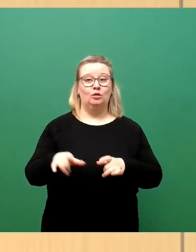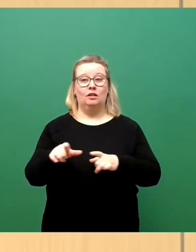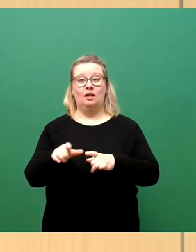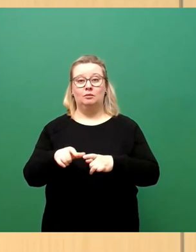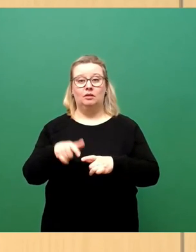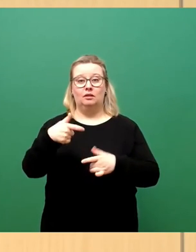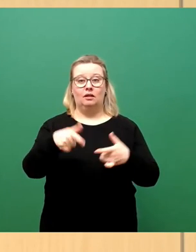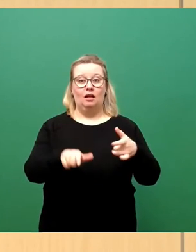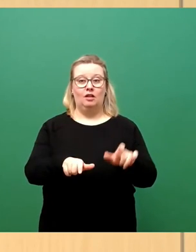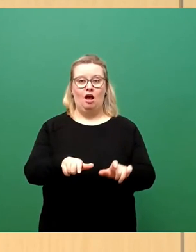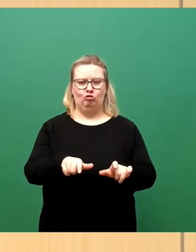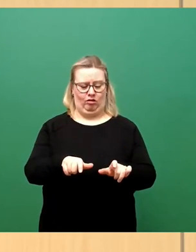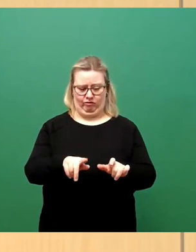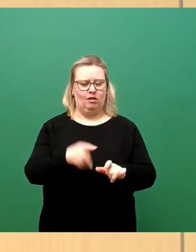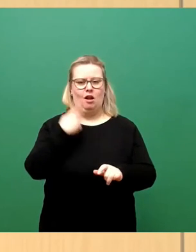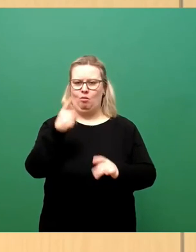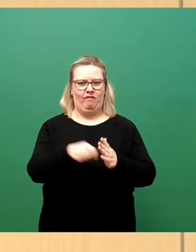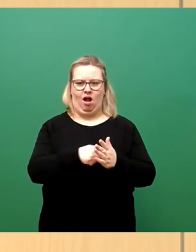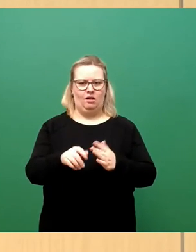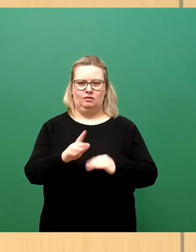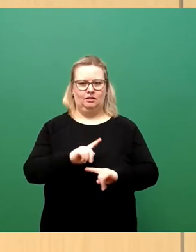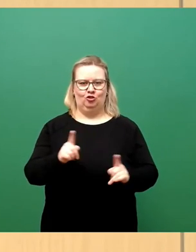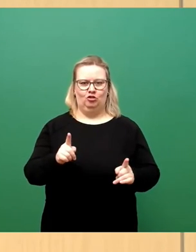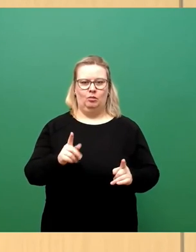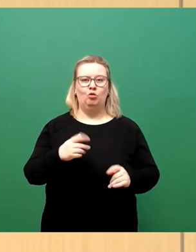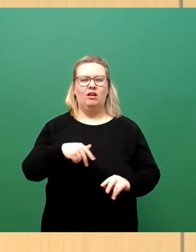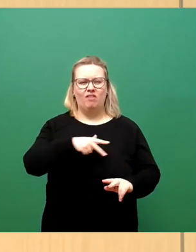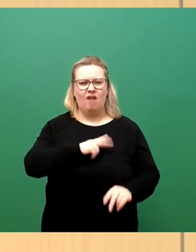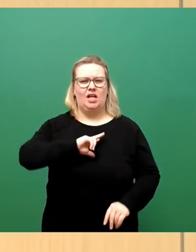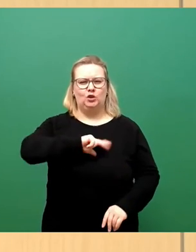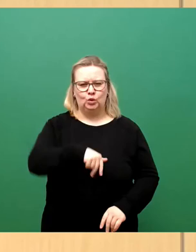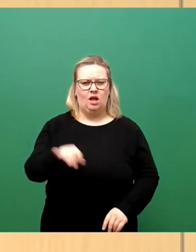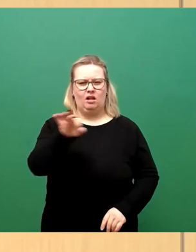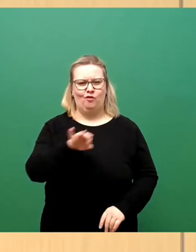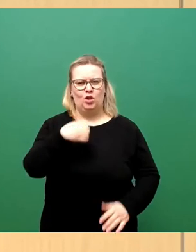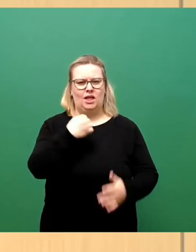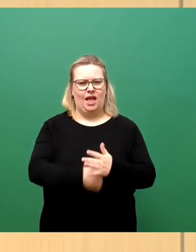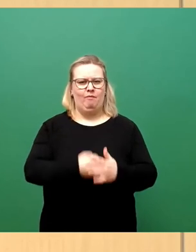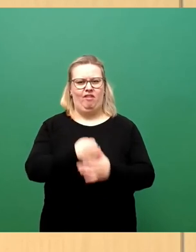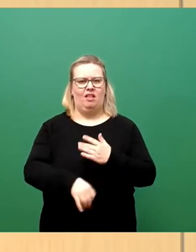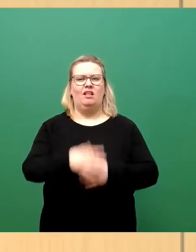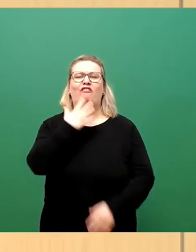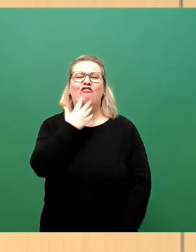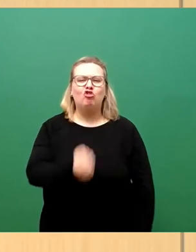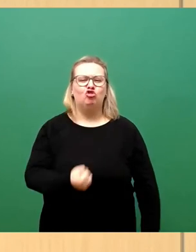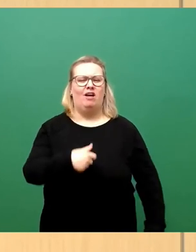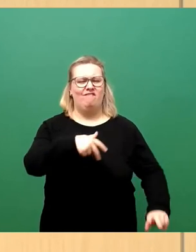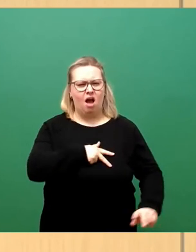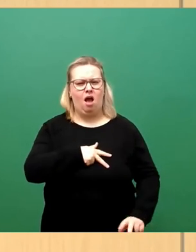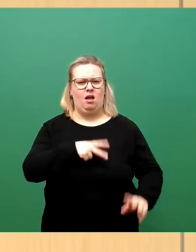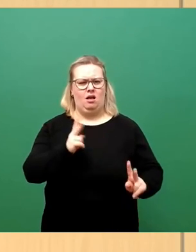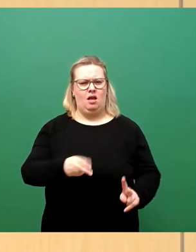Wahlerfolg zutrauen. Wenn Sie tatsächlich für die Sozialquote kämpfen wollen würden, wenn Sie das ernst nehmen würden, lieber